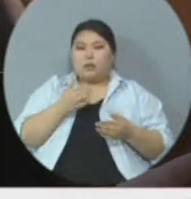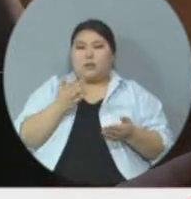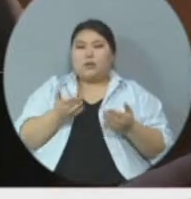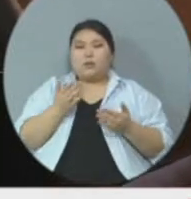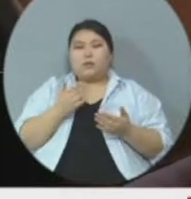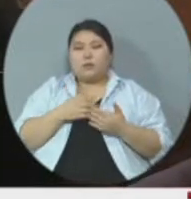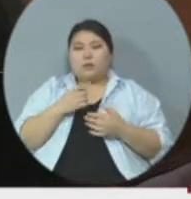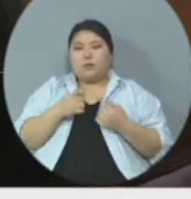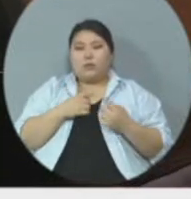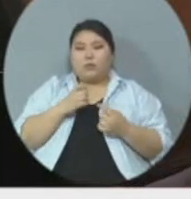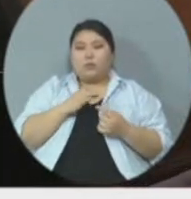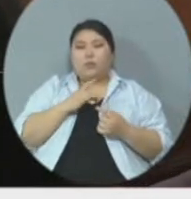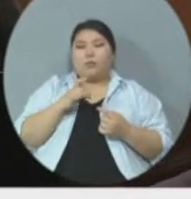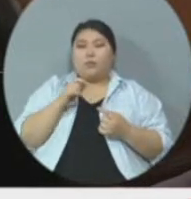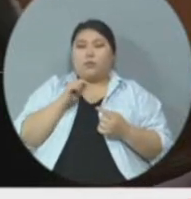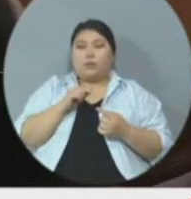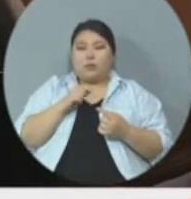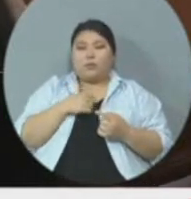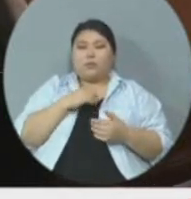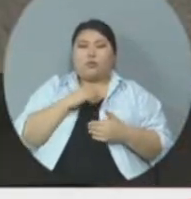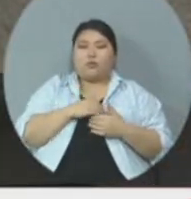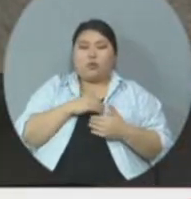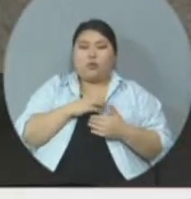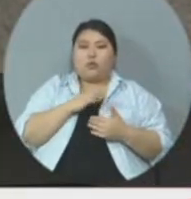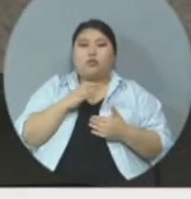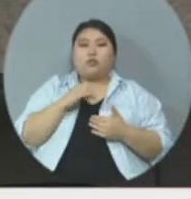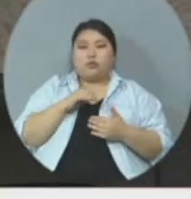хяналт шийдвэрлэх хүрээг нь одоо бүрэн тодорхойлё гэж.